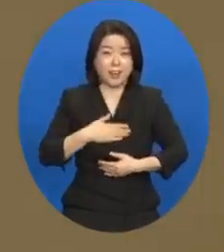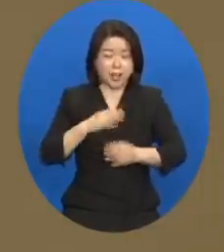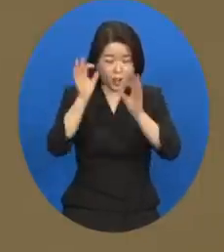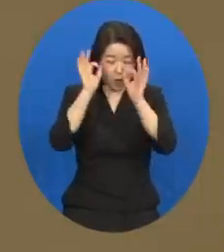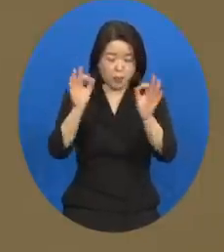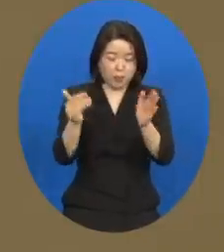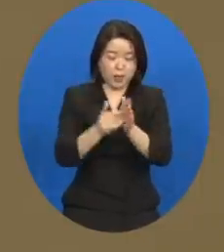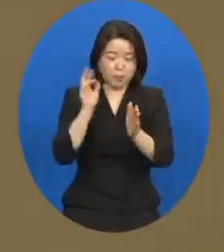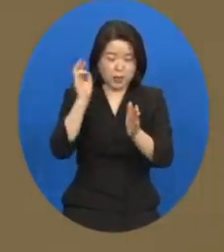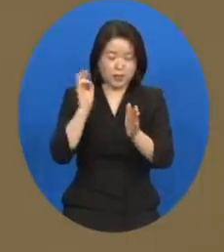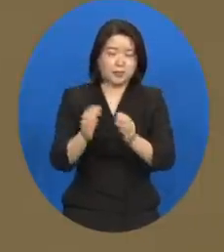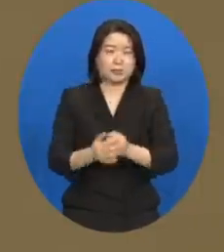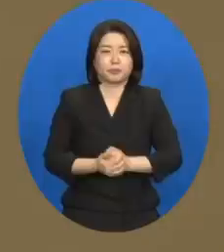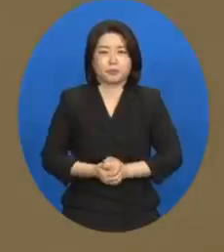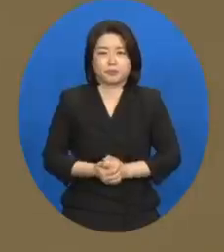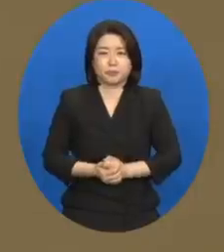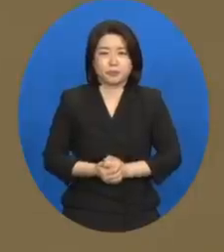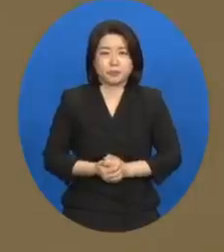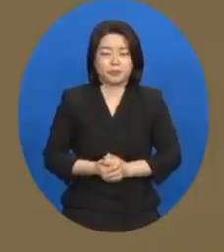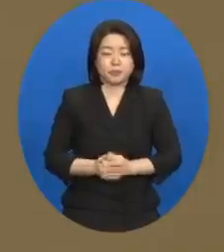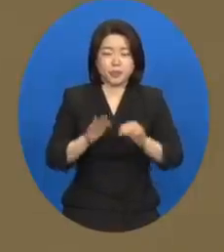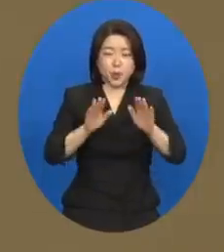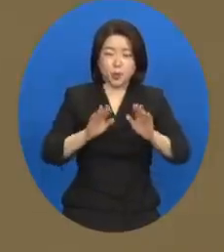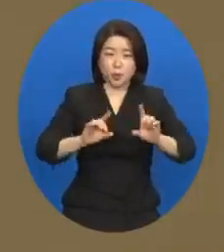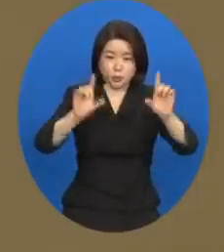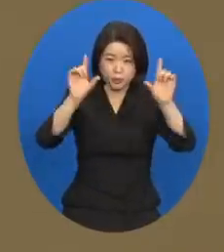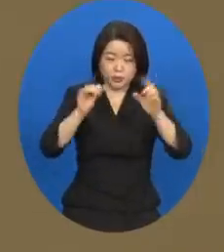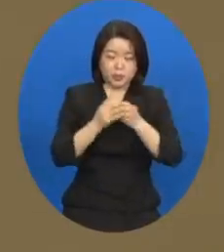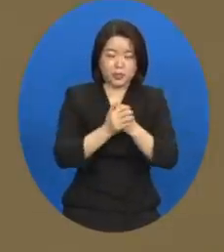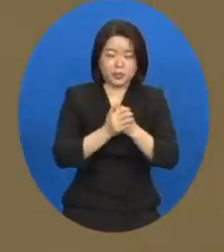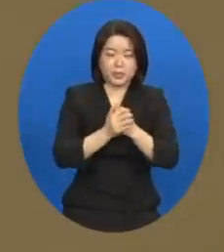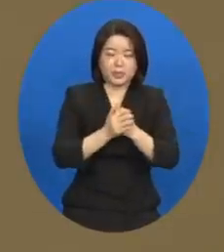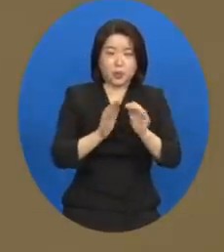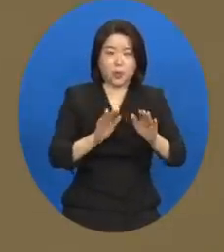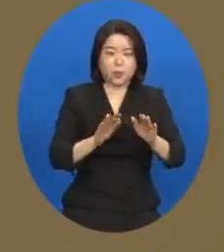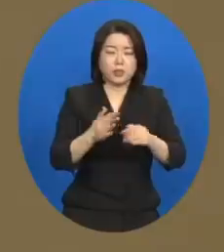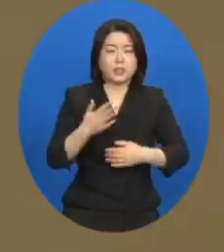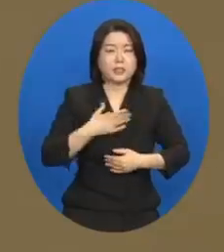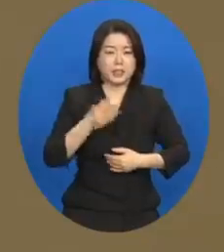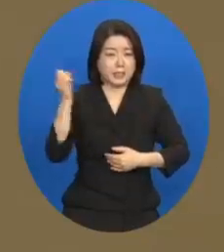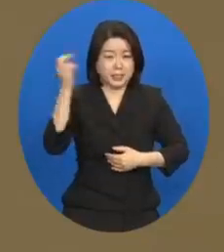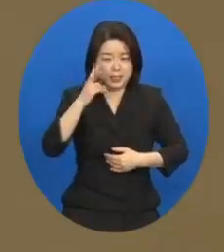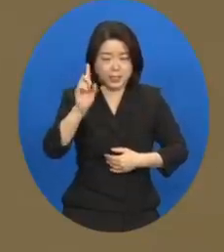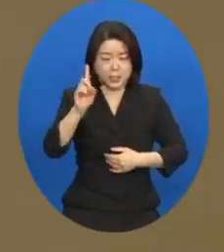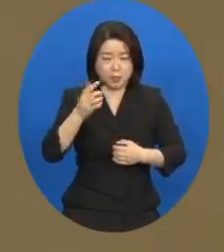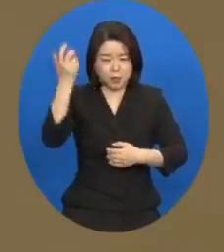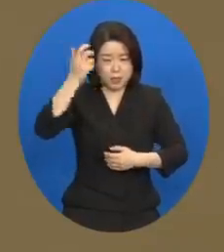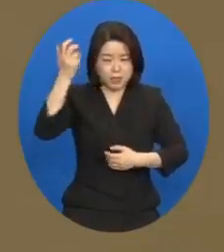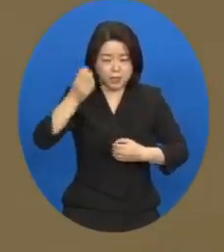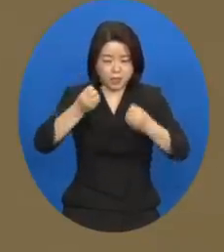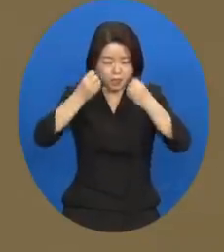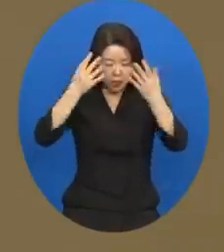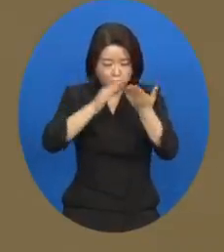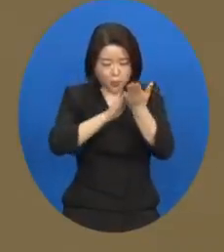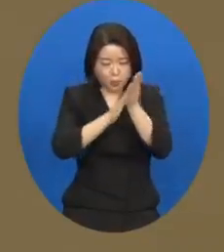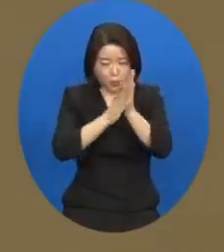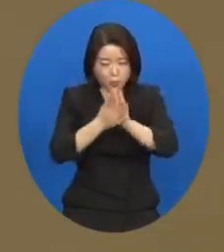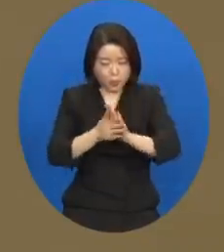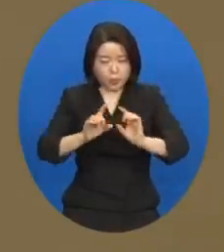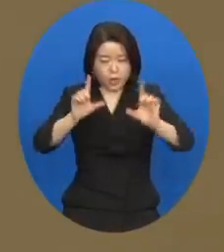그날 보셨을 겁니다. 오늘이 제가 다시 한번 영적으로 새로워진 날이라는 마음이 강하게